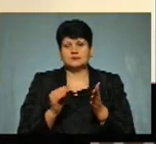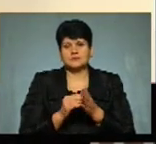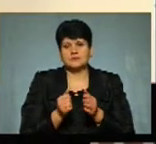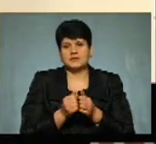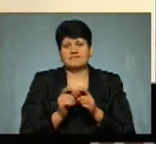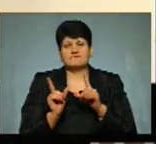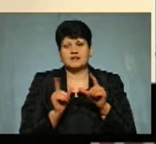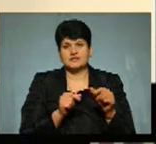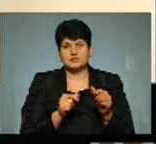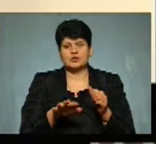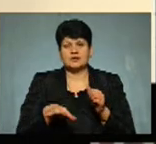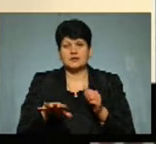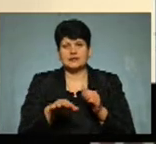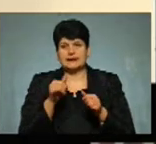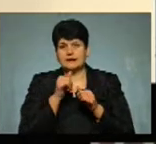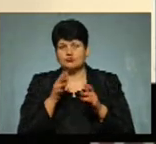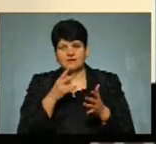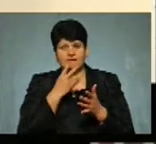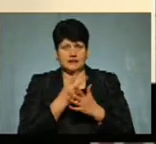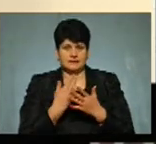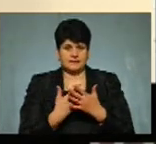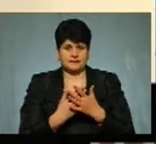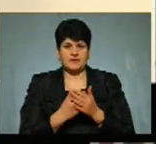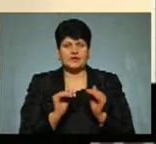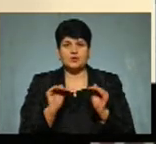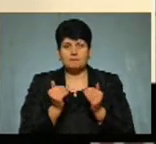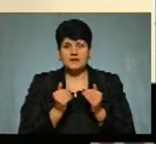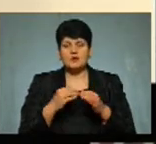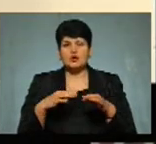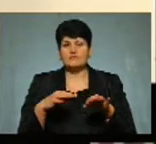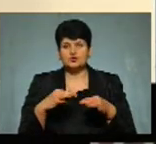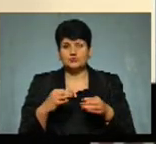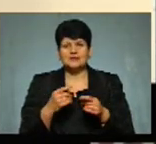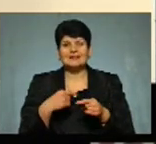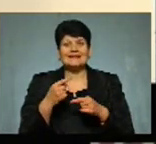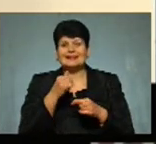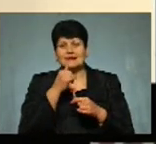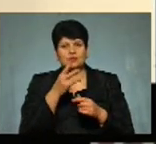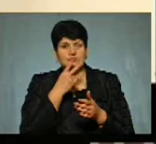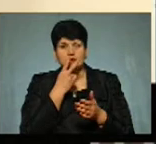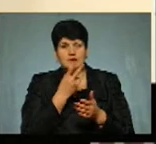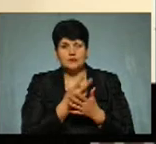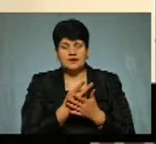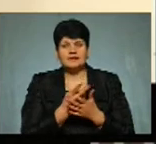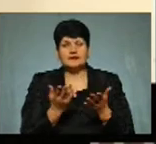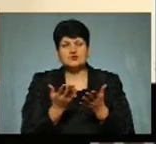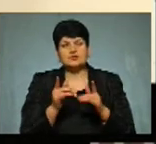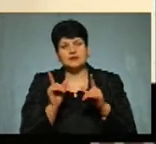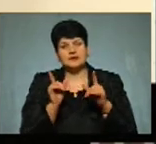території, який унеможливлює видимість. Там, наприклад, якщо мікроавтобус, через який не можна проглянути, чи їде